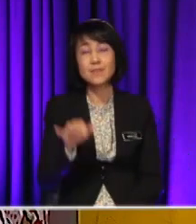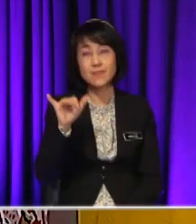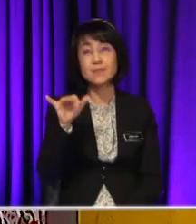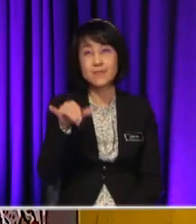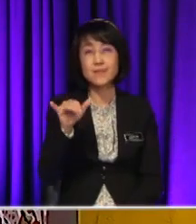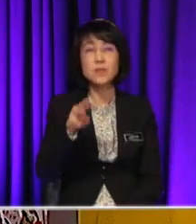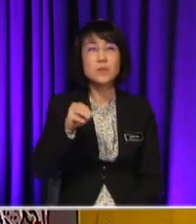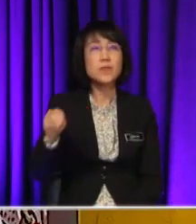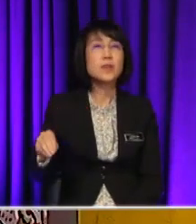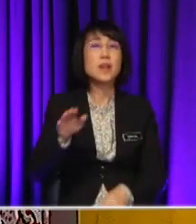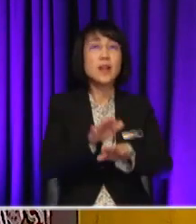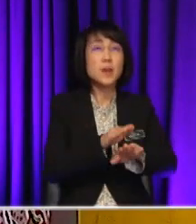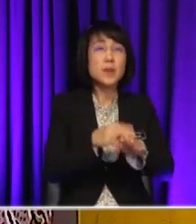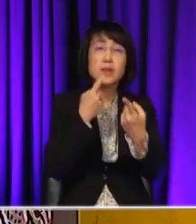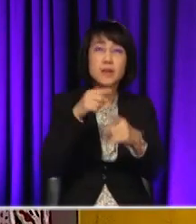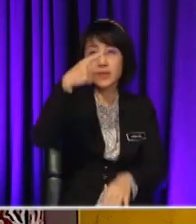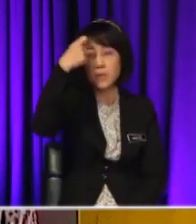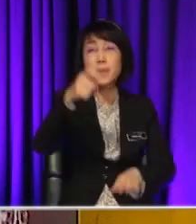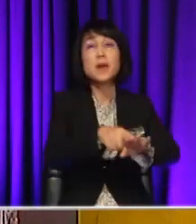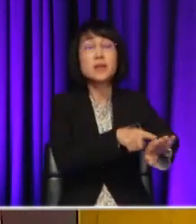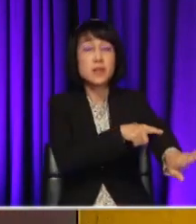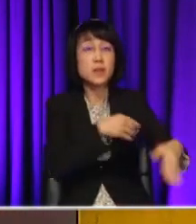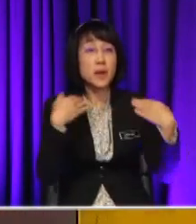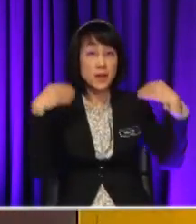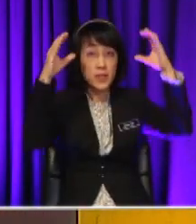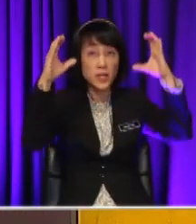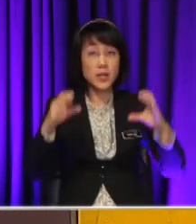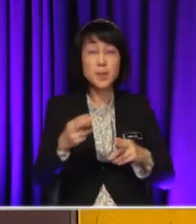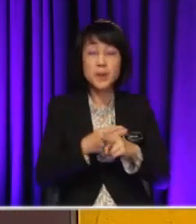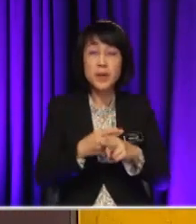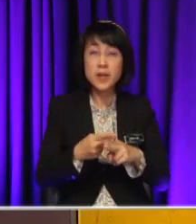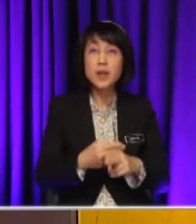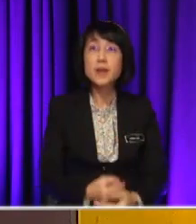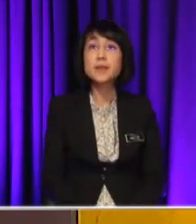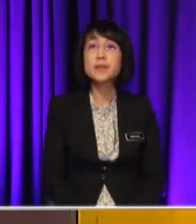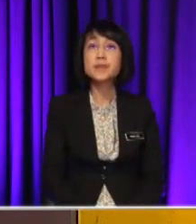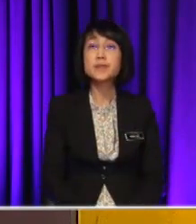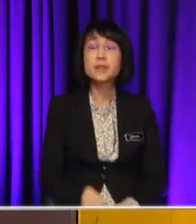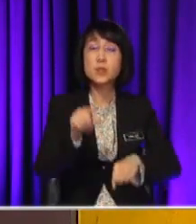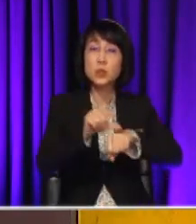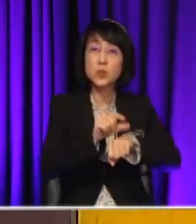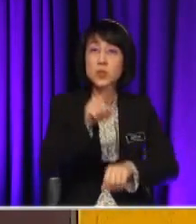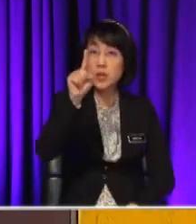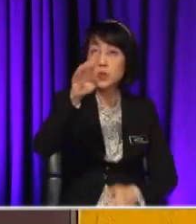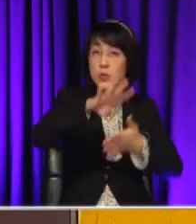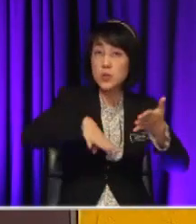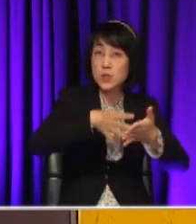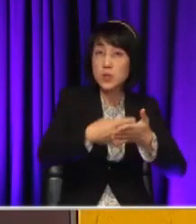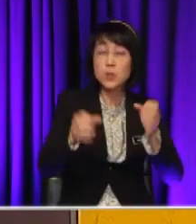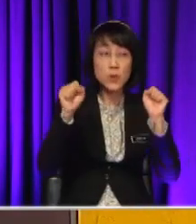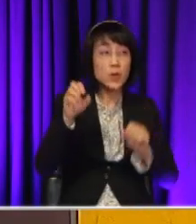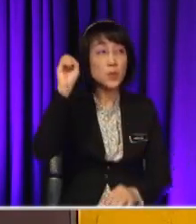tapi sebenarnya dia dicari pendek juga di mana kita boleh nak buang sebaiknya gunakan satu jadwal saja kita boleh